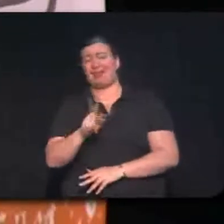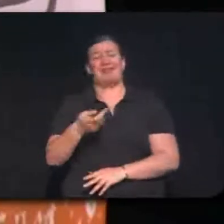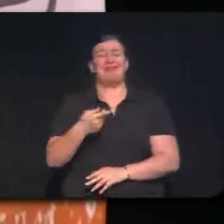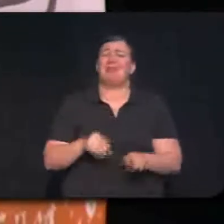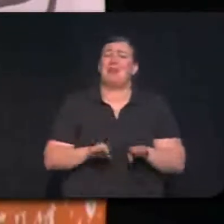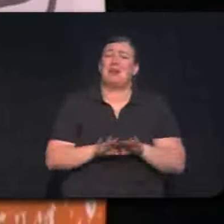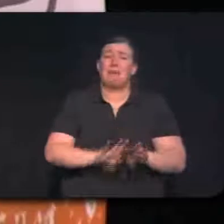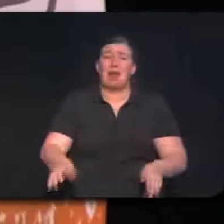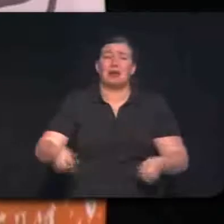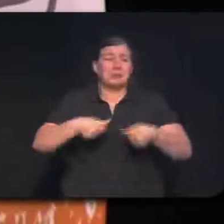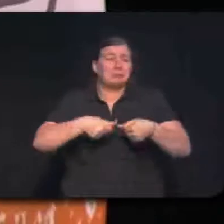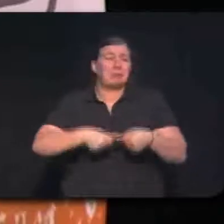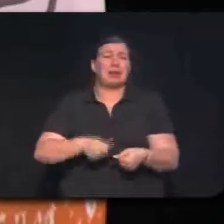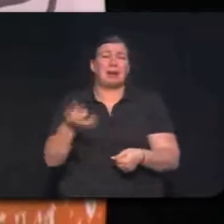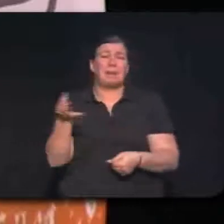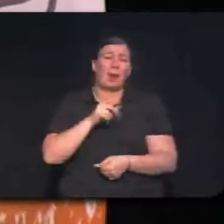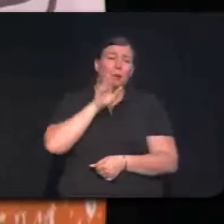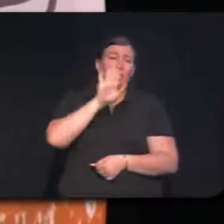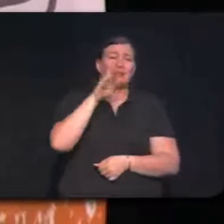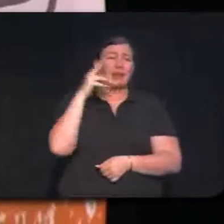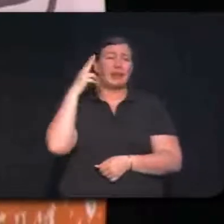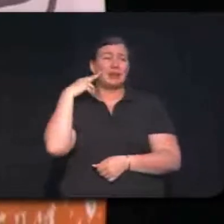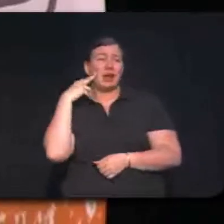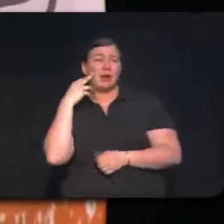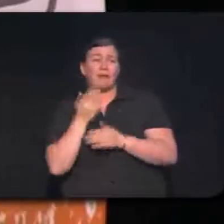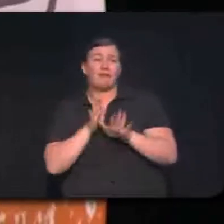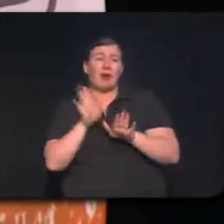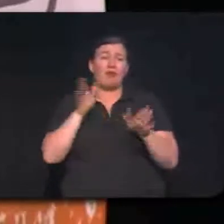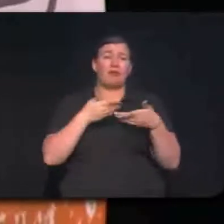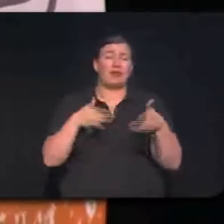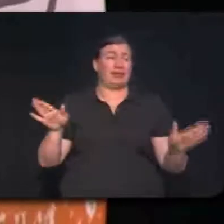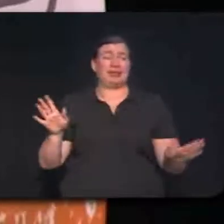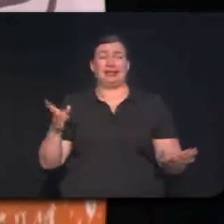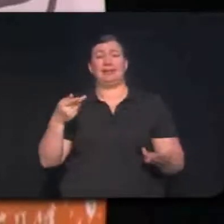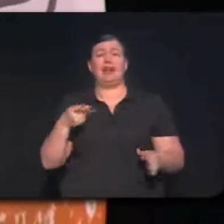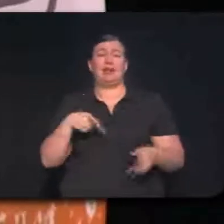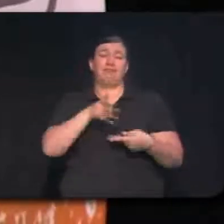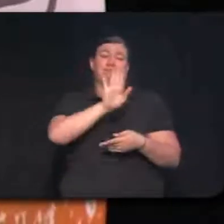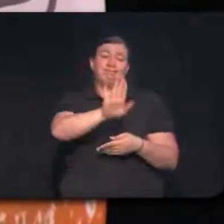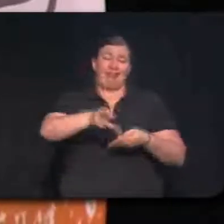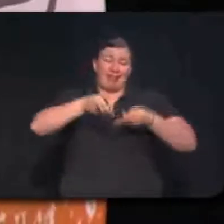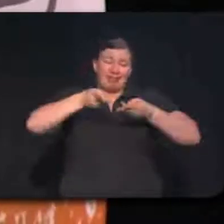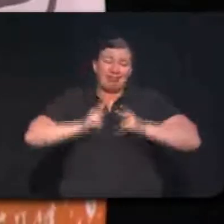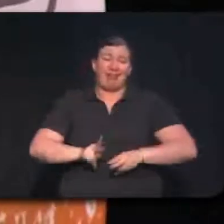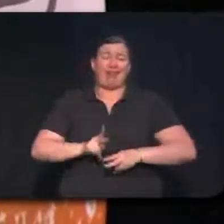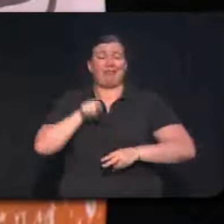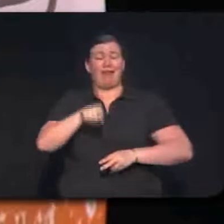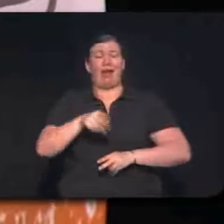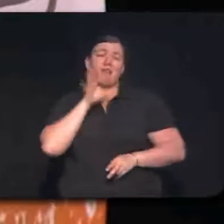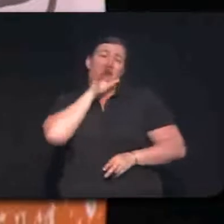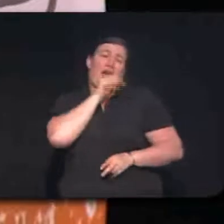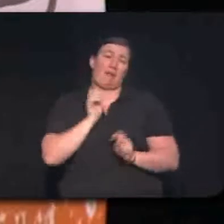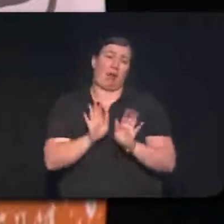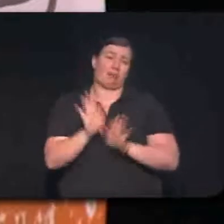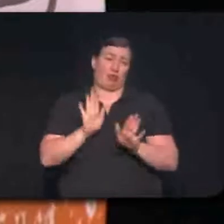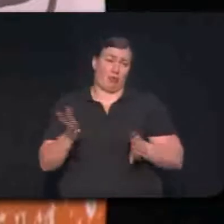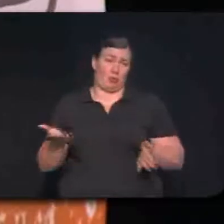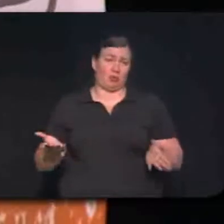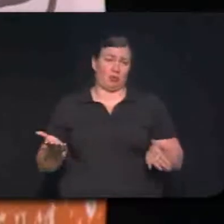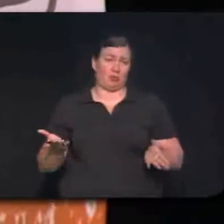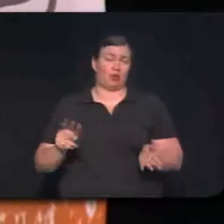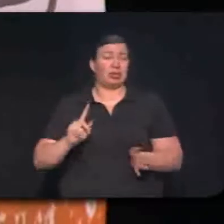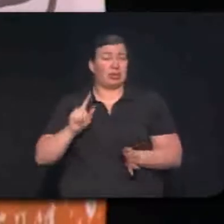veröffentlichen dass es hier gesichert ihr habt das Recht auf geheime Abstimmung und es ist auch prinzipiell möglich zu online